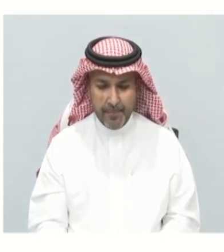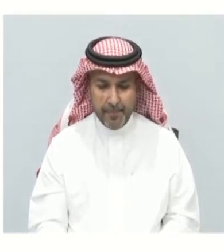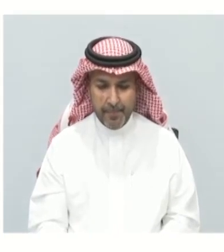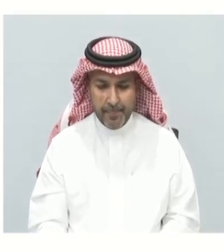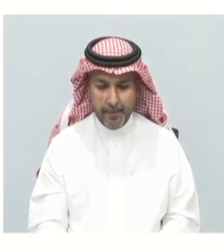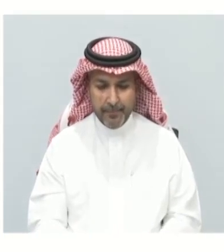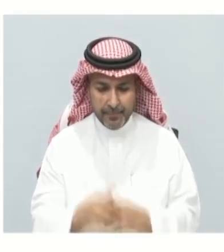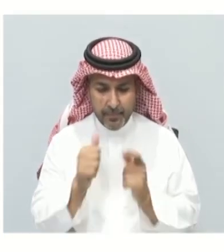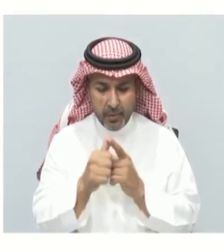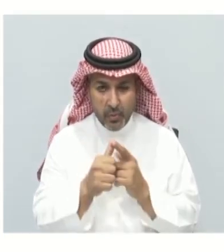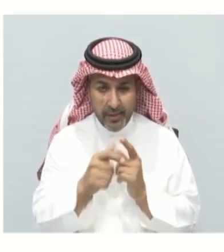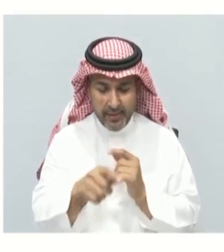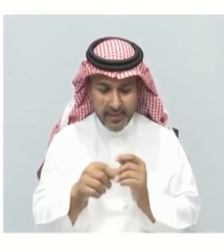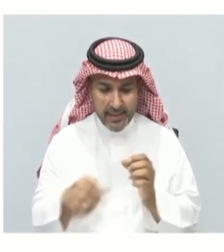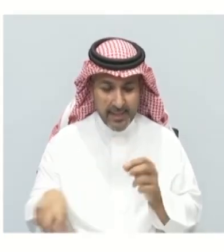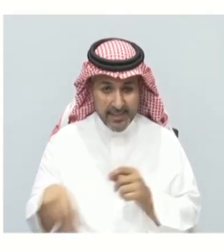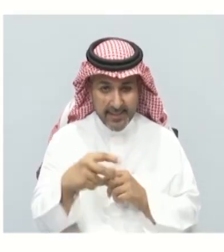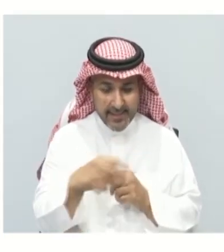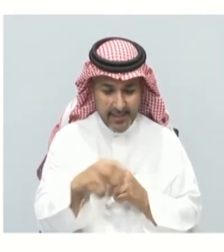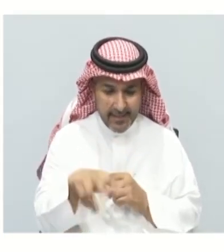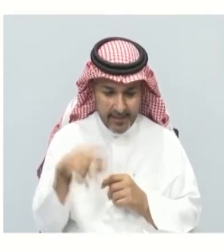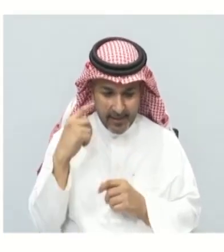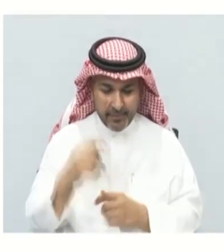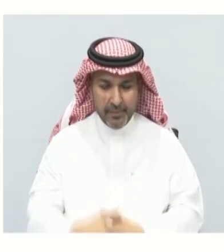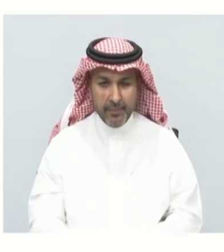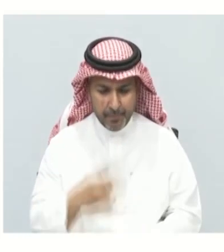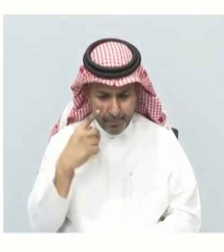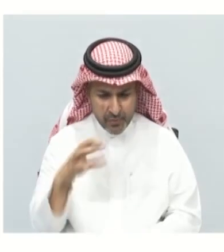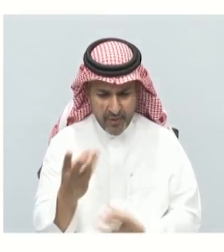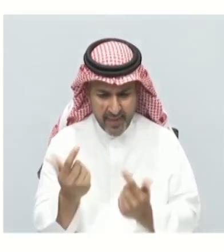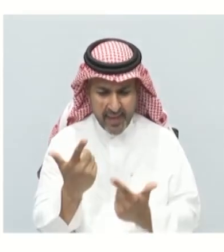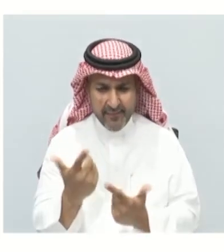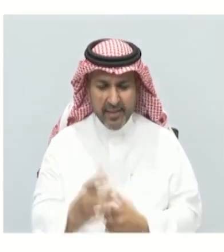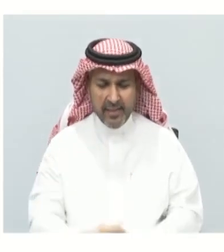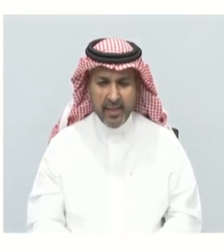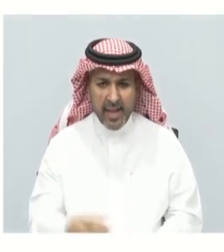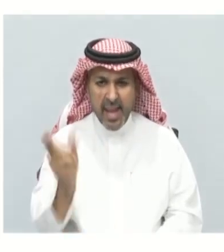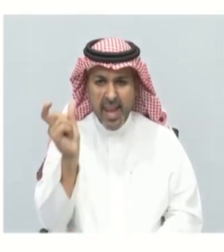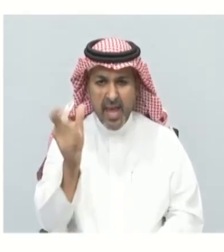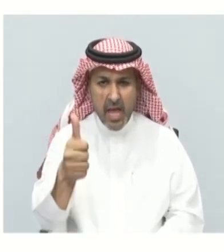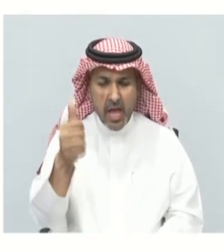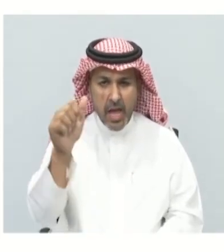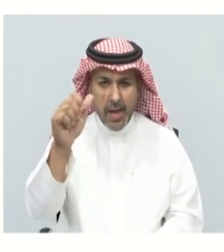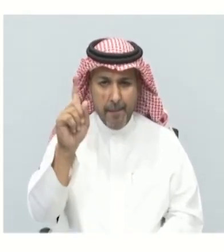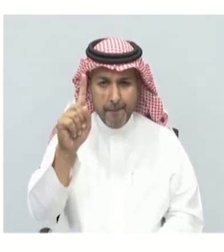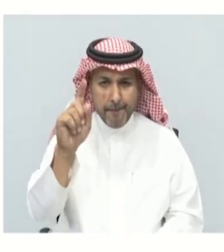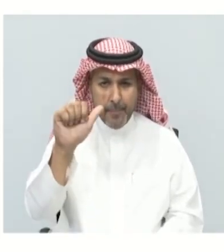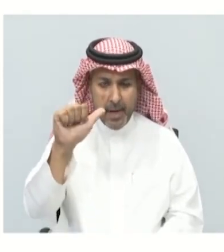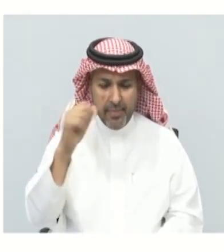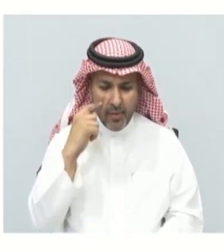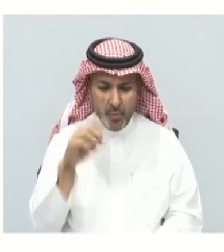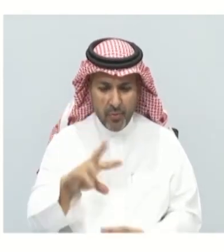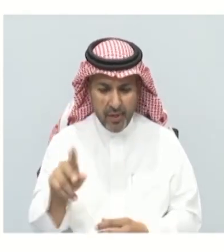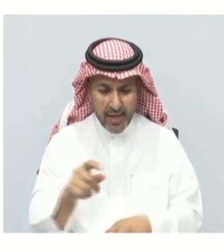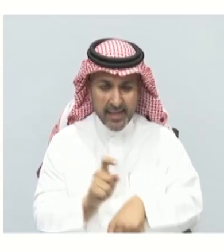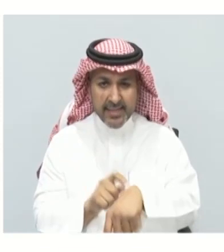بنابض راح تشوف كيف معي اثناء التجربه كيف يعني تعمل بنابض كذلك استخدمت ساعه ايقاف انت تستطيع تستخدم ساعه